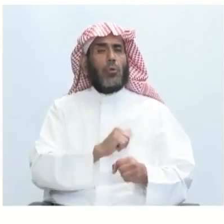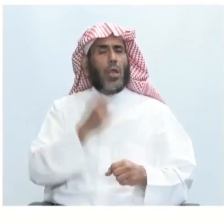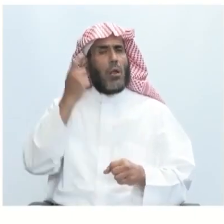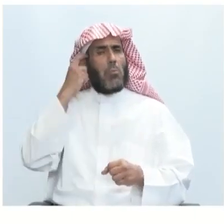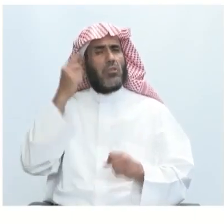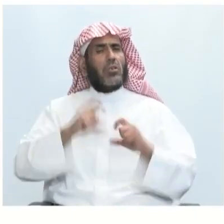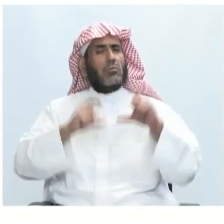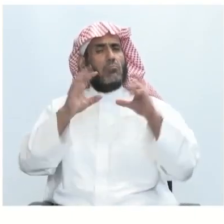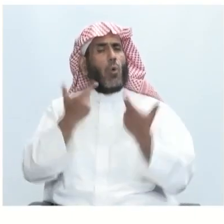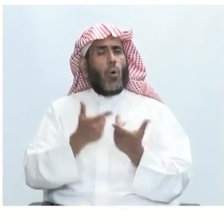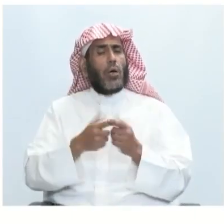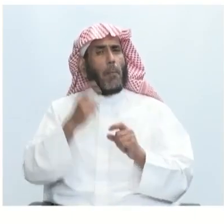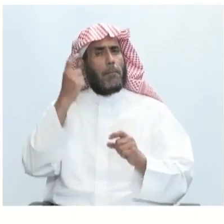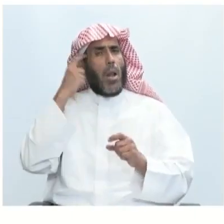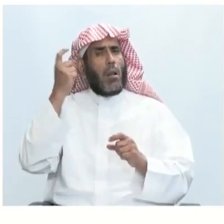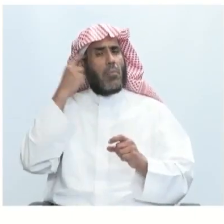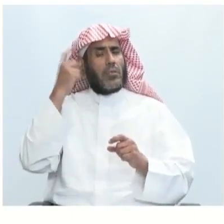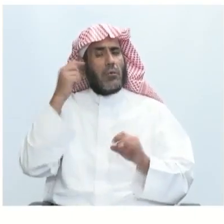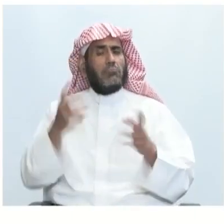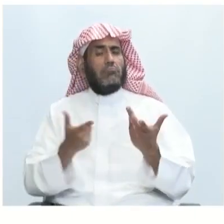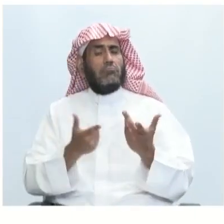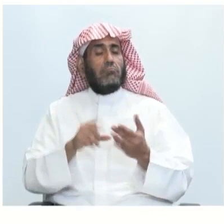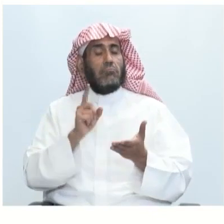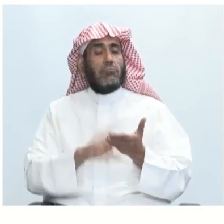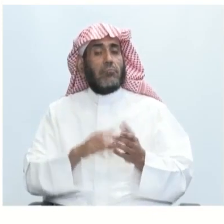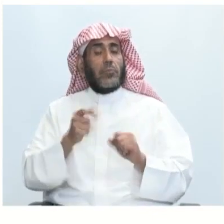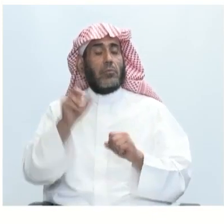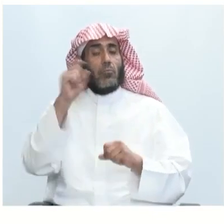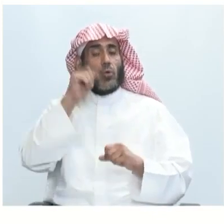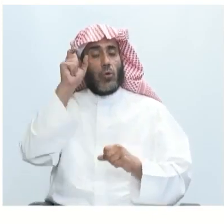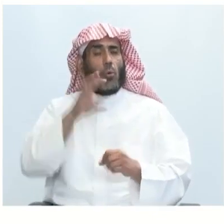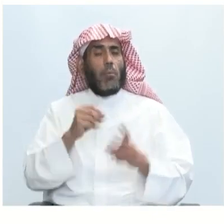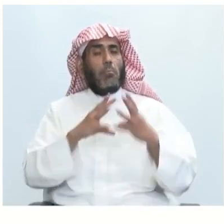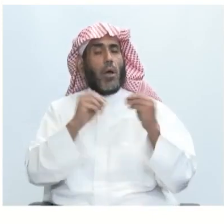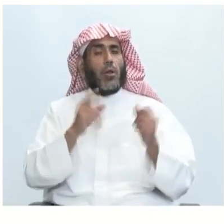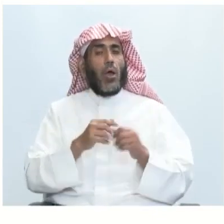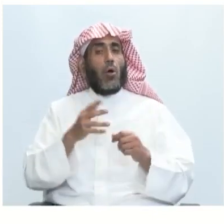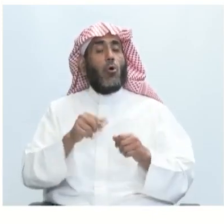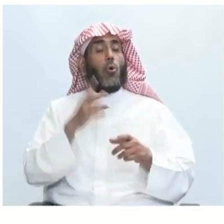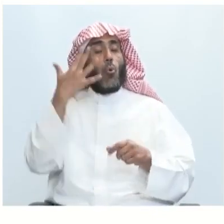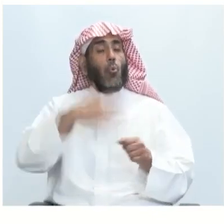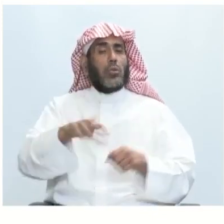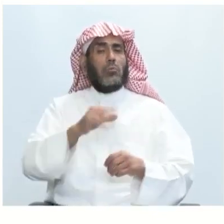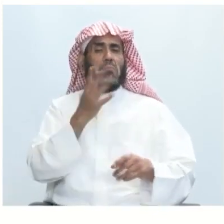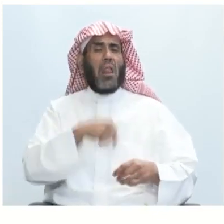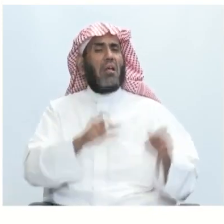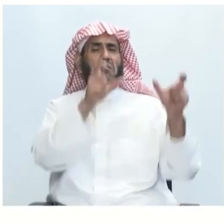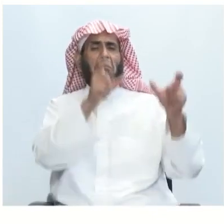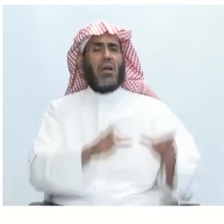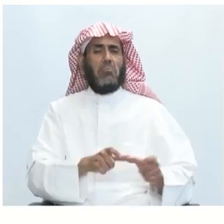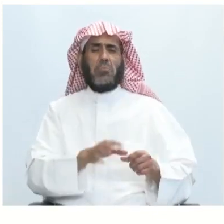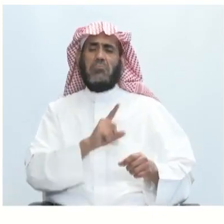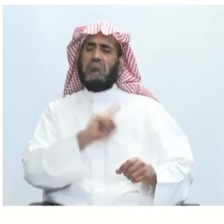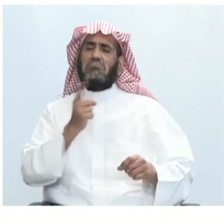منطقي دليل منطقي بالمنطق وان هنا المواط الرجل الاول الاول بمعنى ان وطن لا نحميه لا نستحق العيش